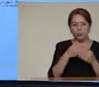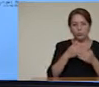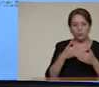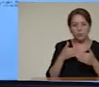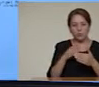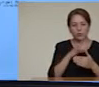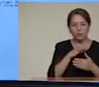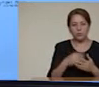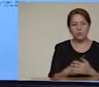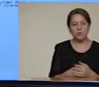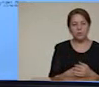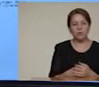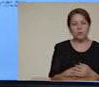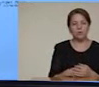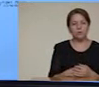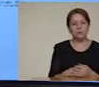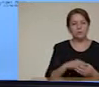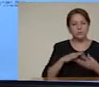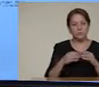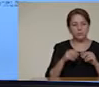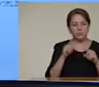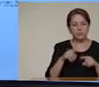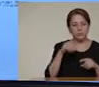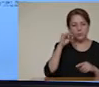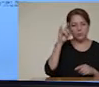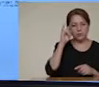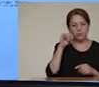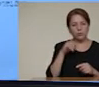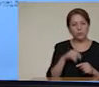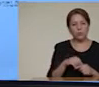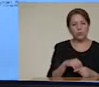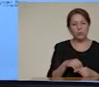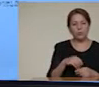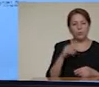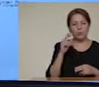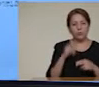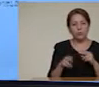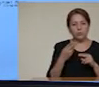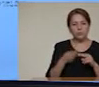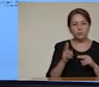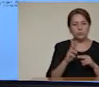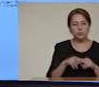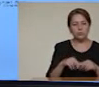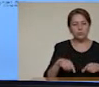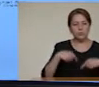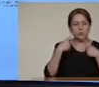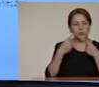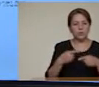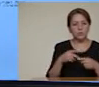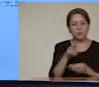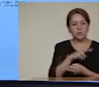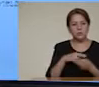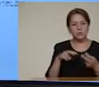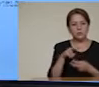boshlanadi. Demak, ana shu xatoni yo'qotish uchun keyingi izlanishlar